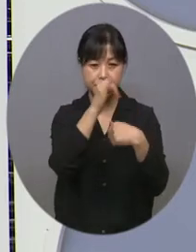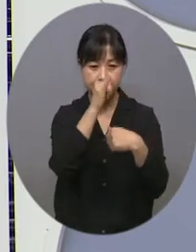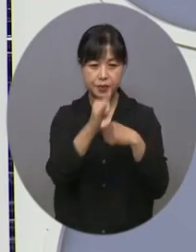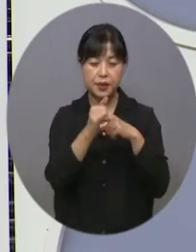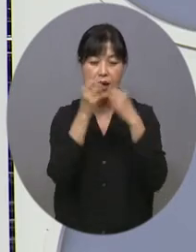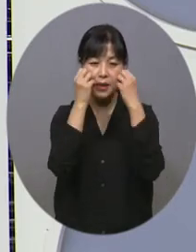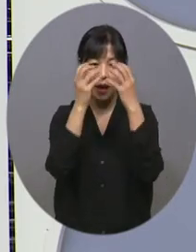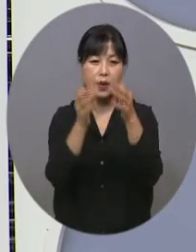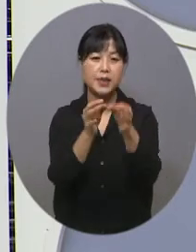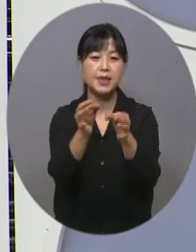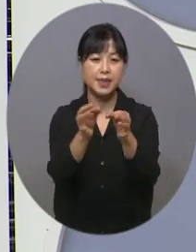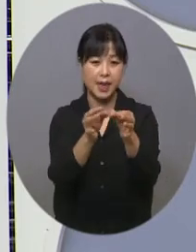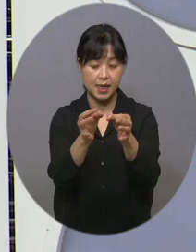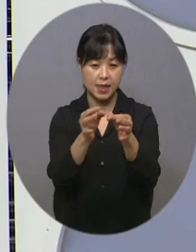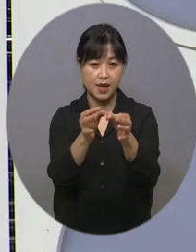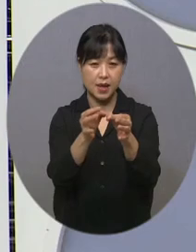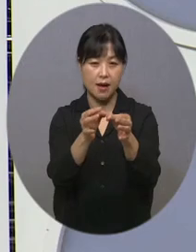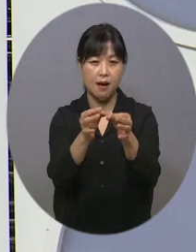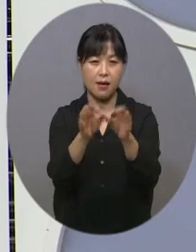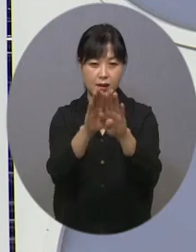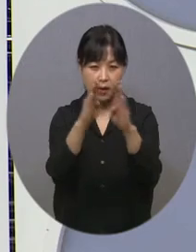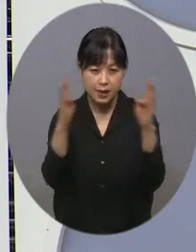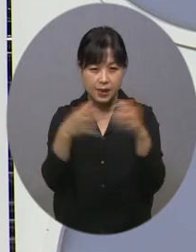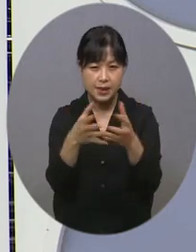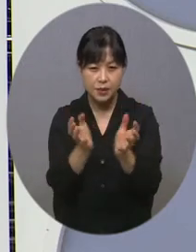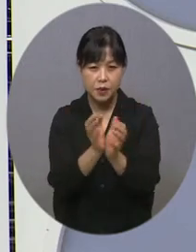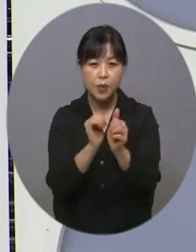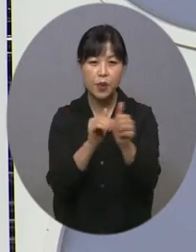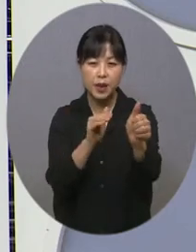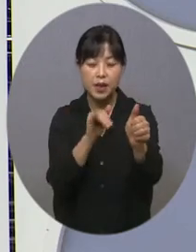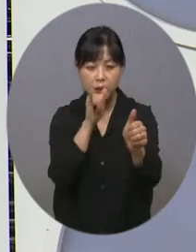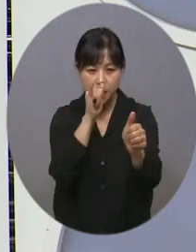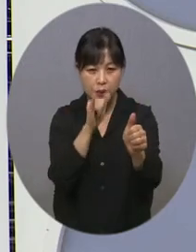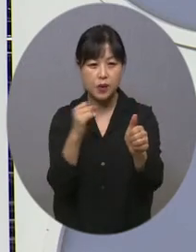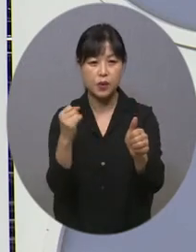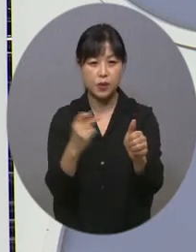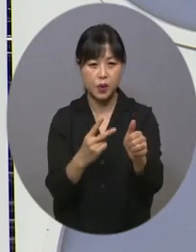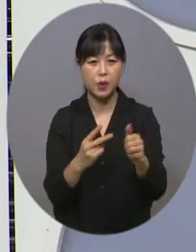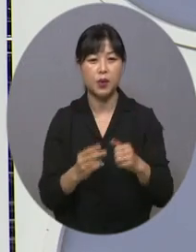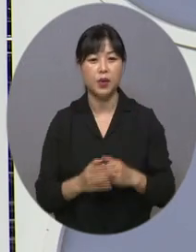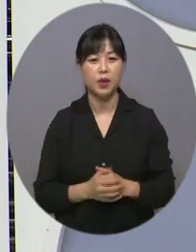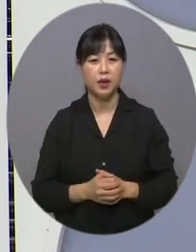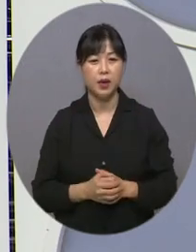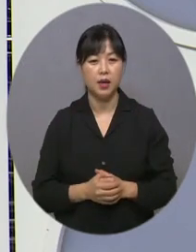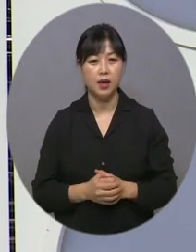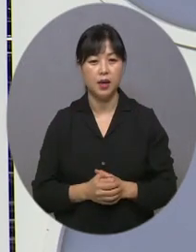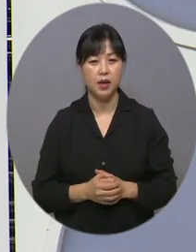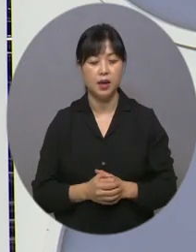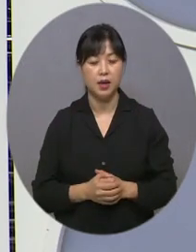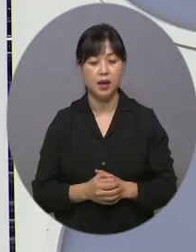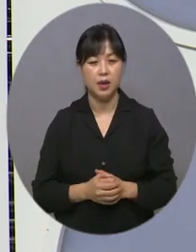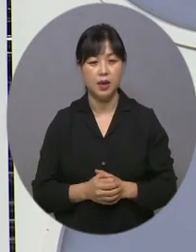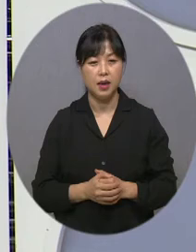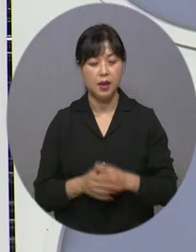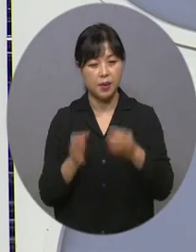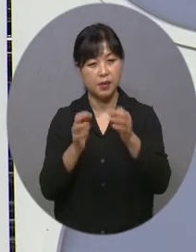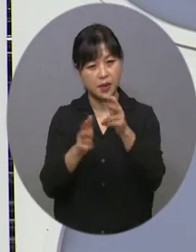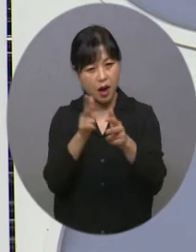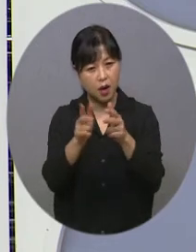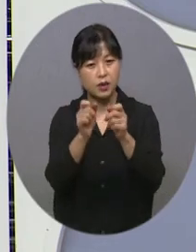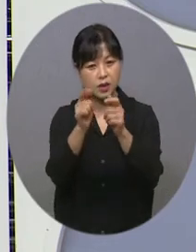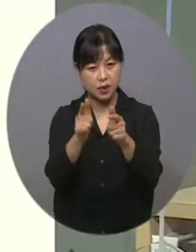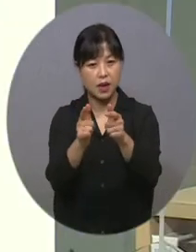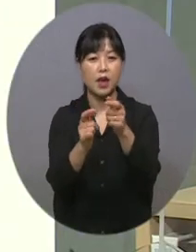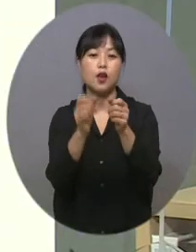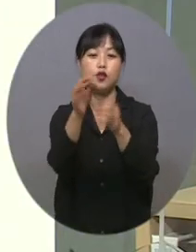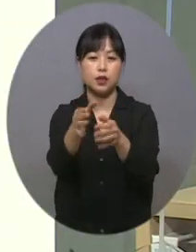뭐 시장 개척단이라든지 이런 걸 구성해서 또 보내기도 하고 비즈기에 창출해서 뭐 또 뭐 투자 설명이라든지 이런 것도 하고